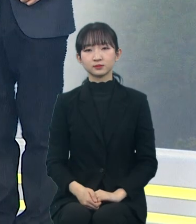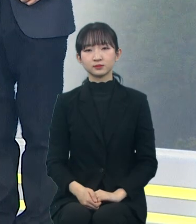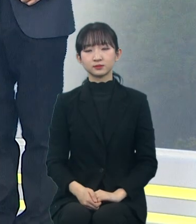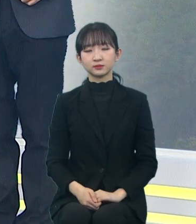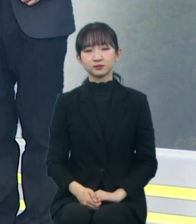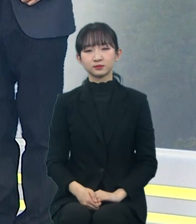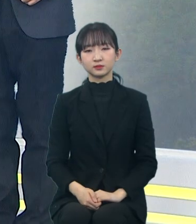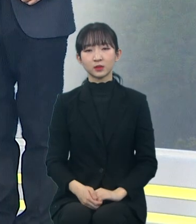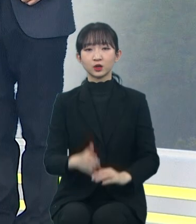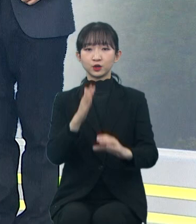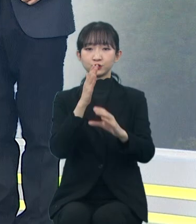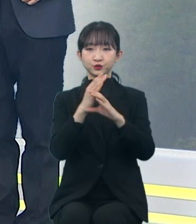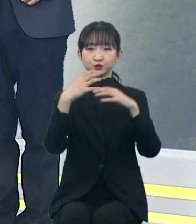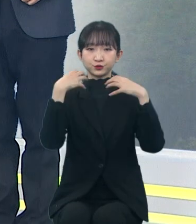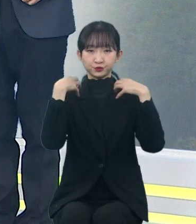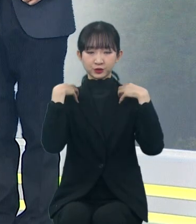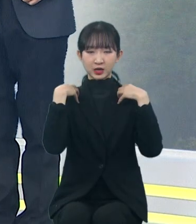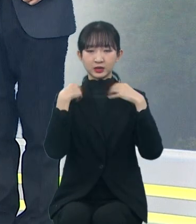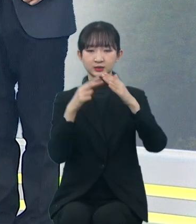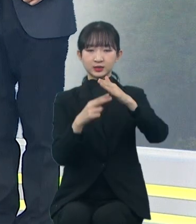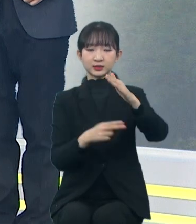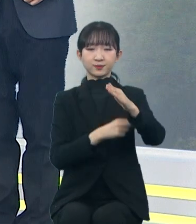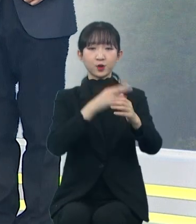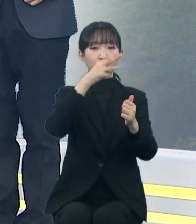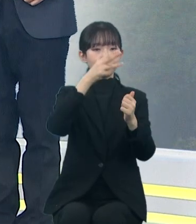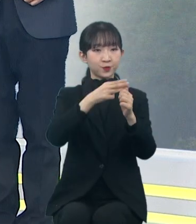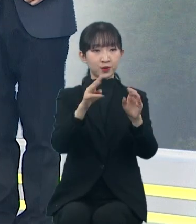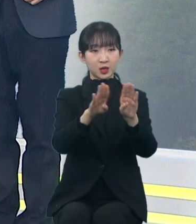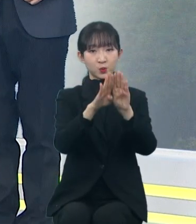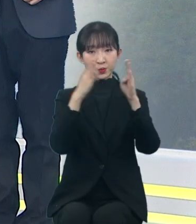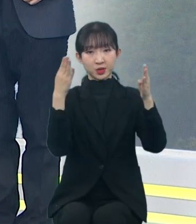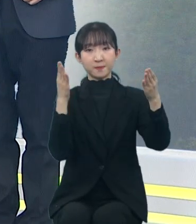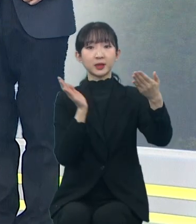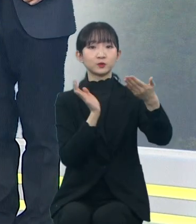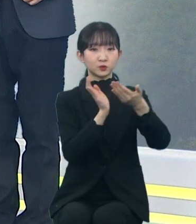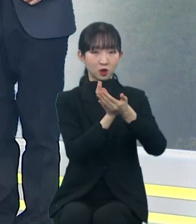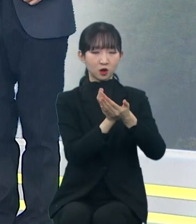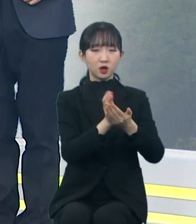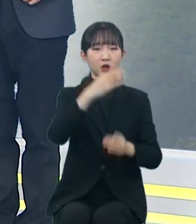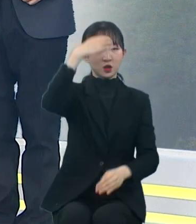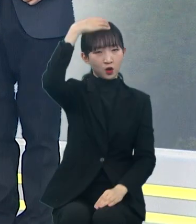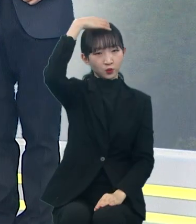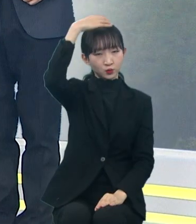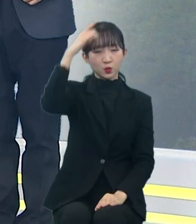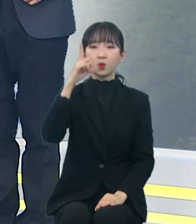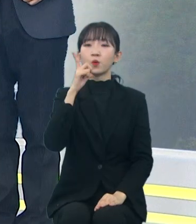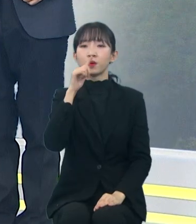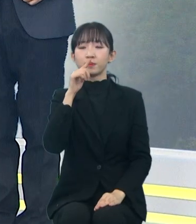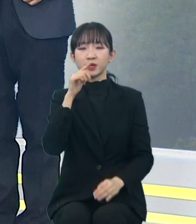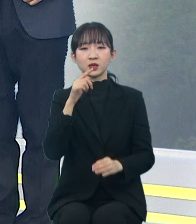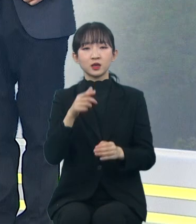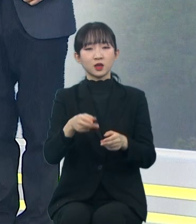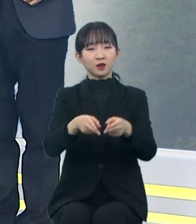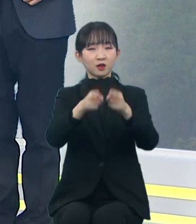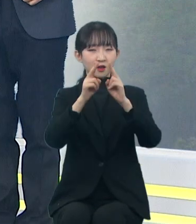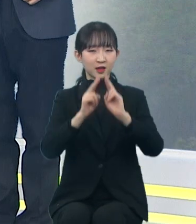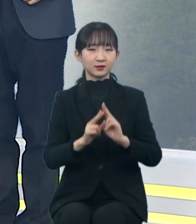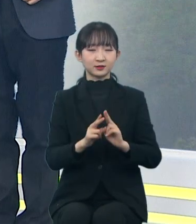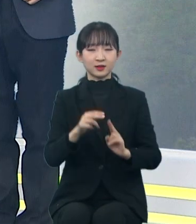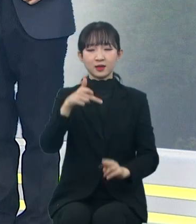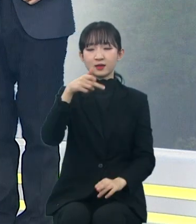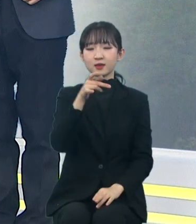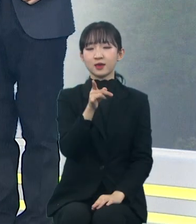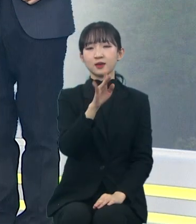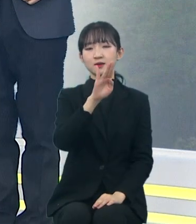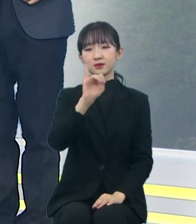중구가 제3연륙교 개통 시점인 2025년에 맞춰 영종도와 월미도를 연결하는 해상 케이블카 사업을